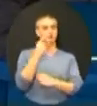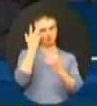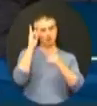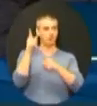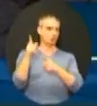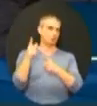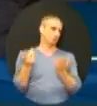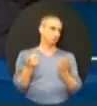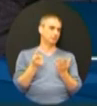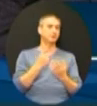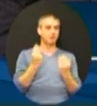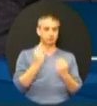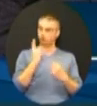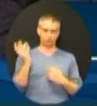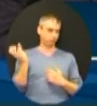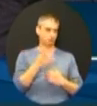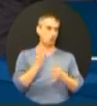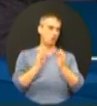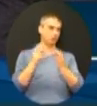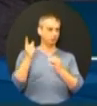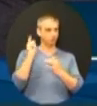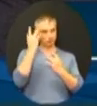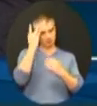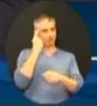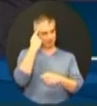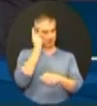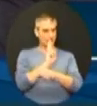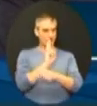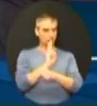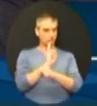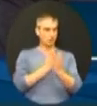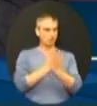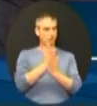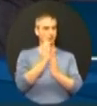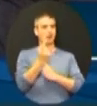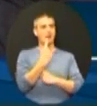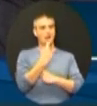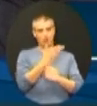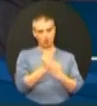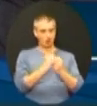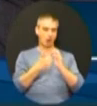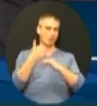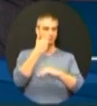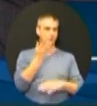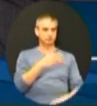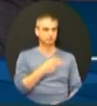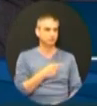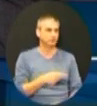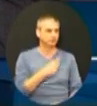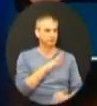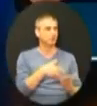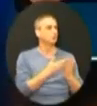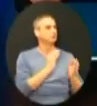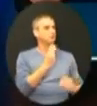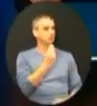לדאוג לו וחזקה על מי שהו יביא אותו בתור אורך דין שהוא גם ידע לשמור נאמנות ללקוח או ל הבוס השני שלו